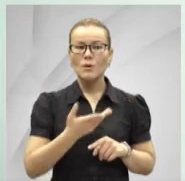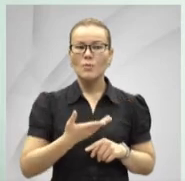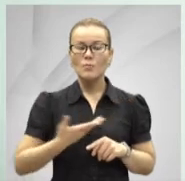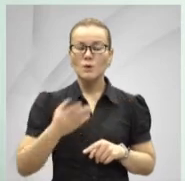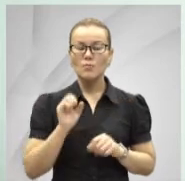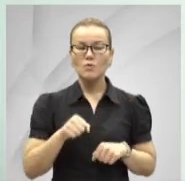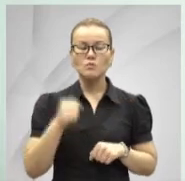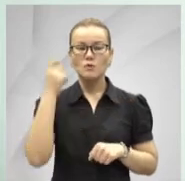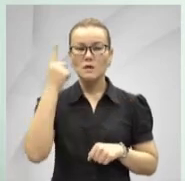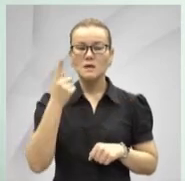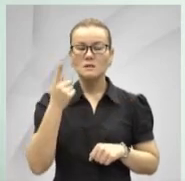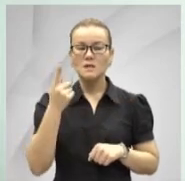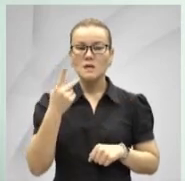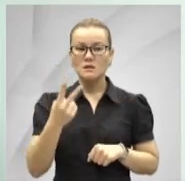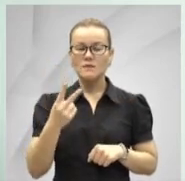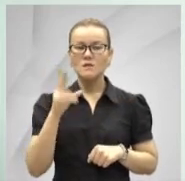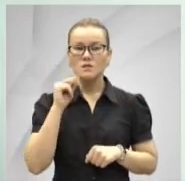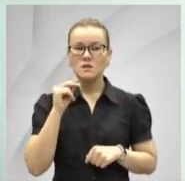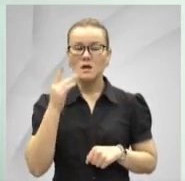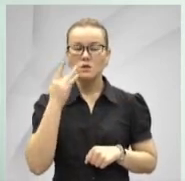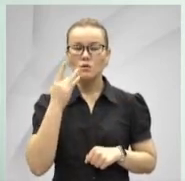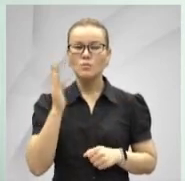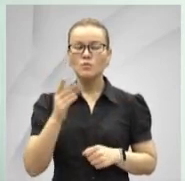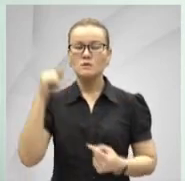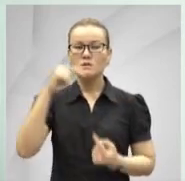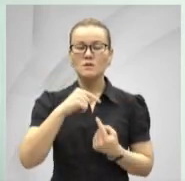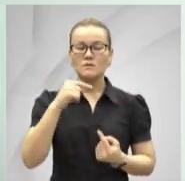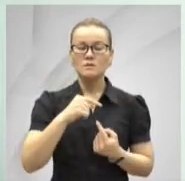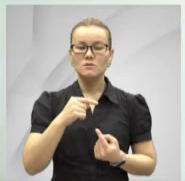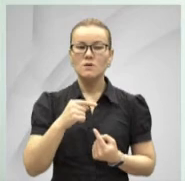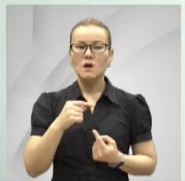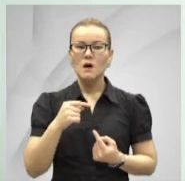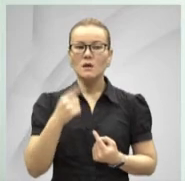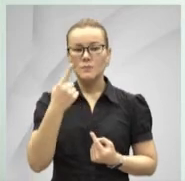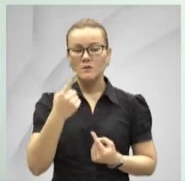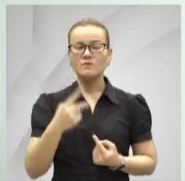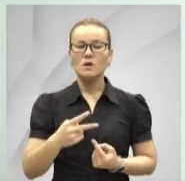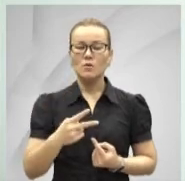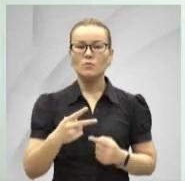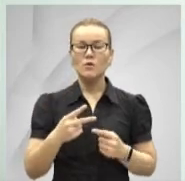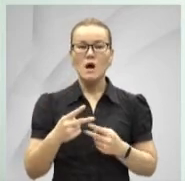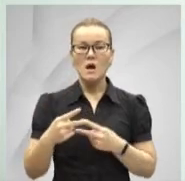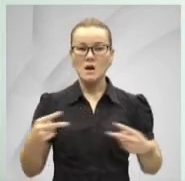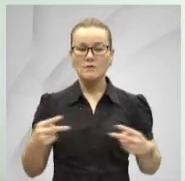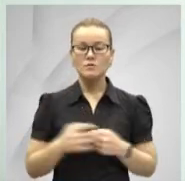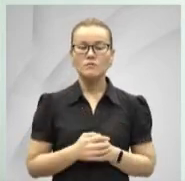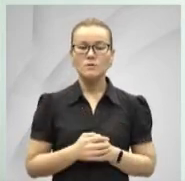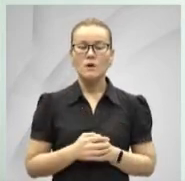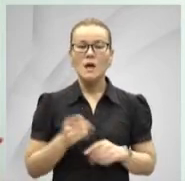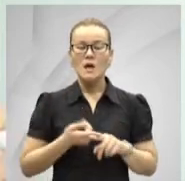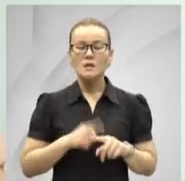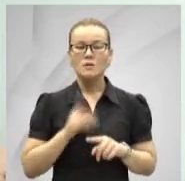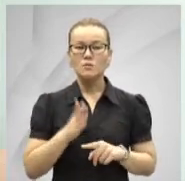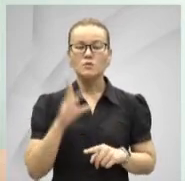числа, которые будут соответствовать и первому, и второму равенству. Здесь несложно догадаться, что это будут